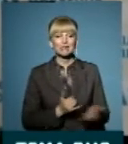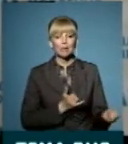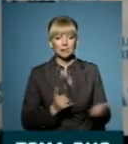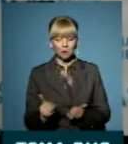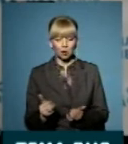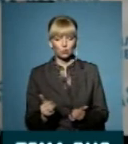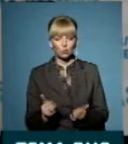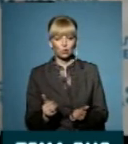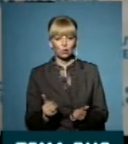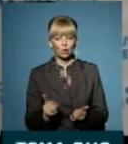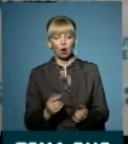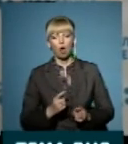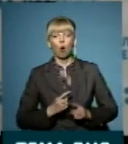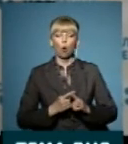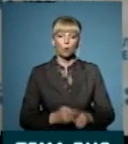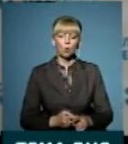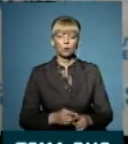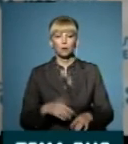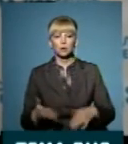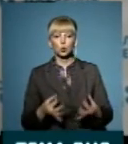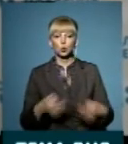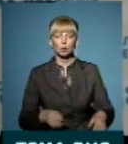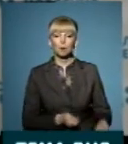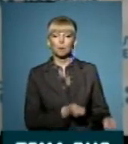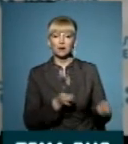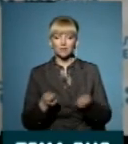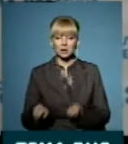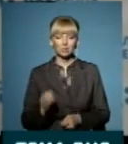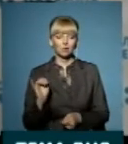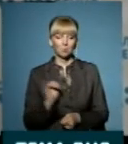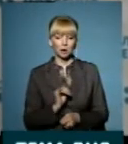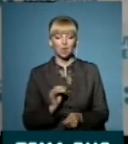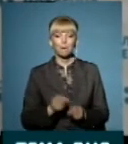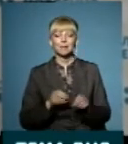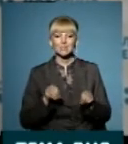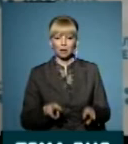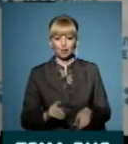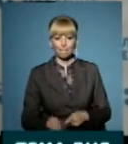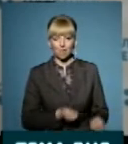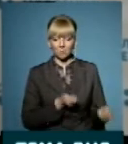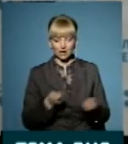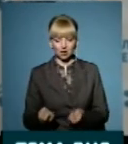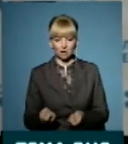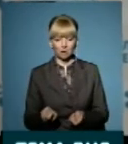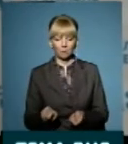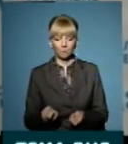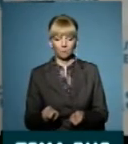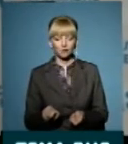забезпечується компроміс між доступним перевезенням і безпечністю перевезення.